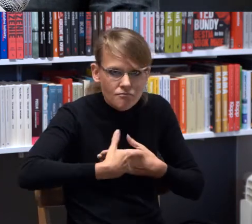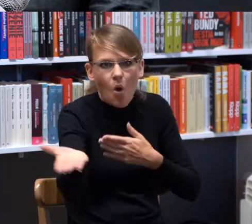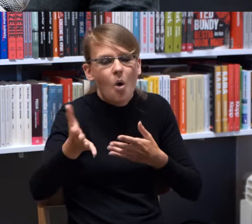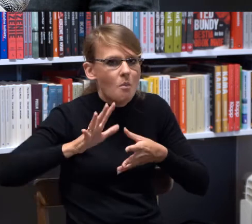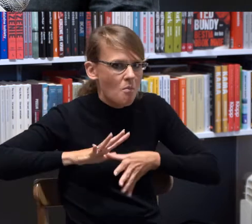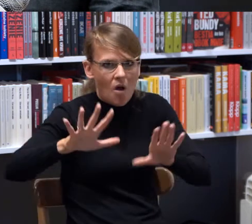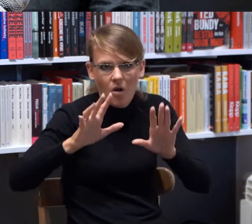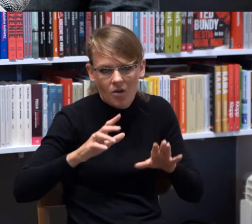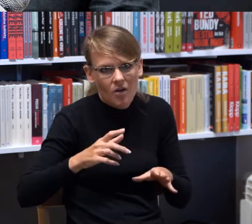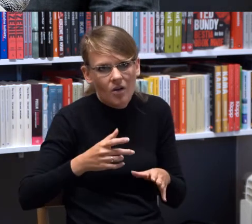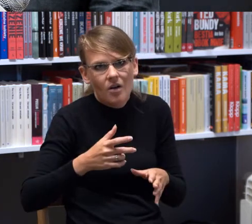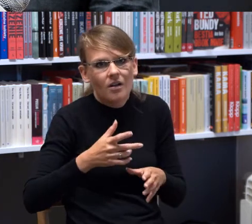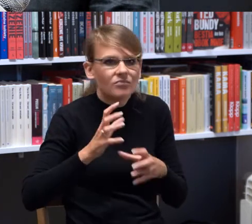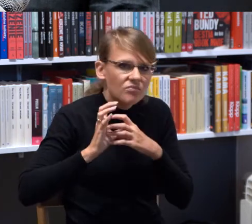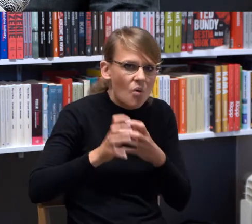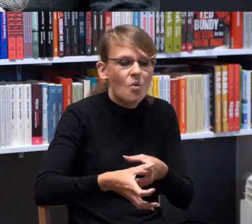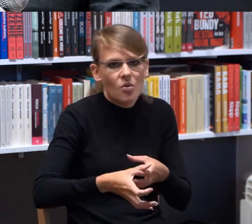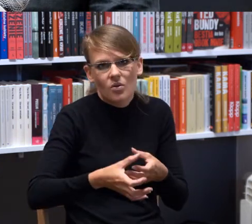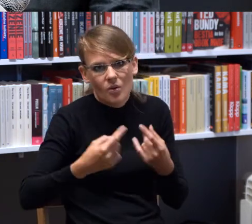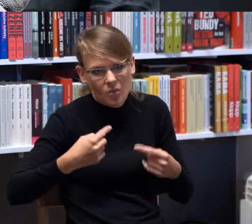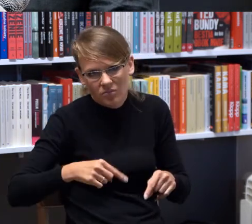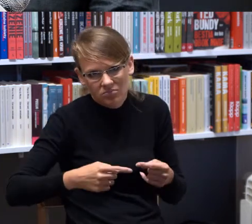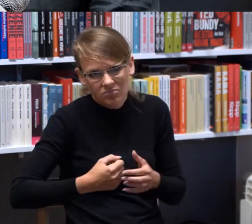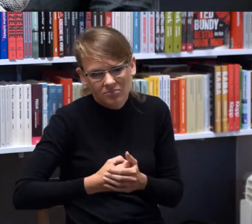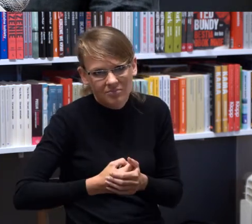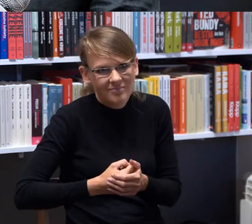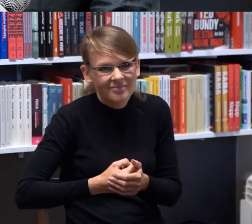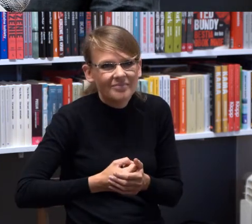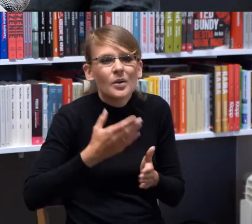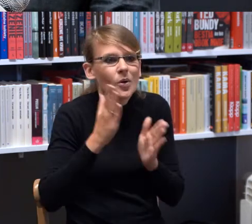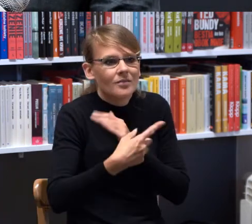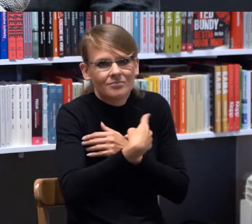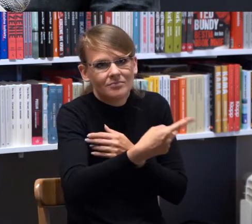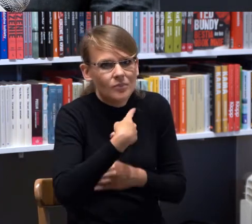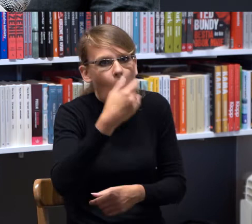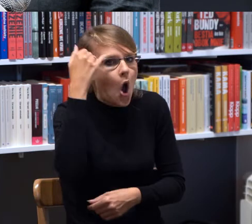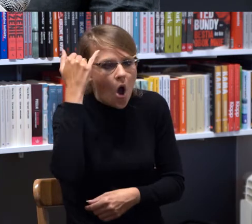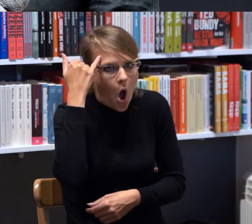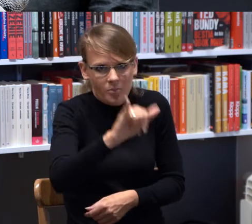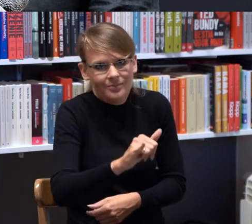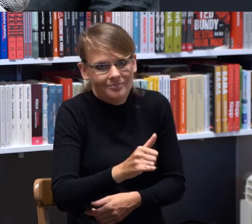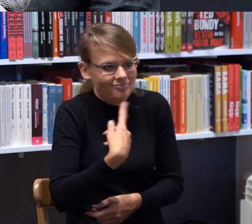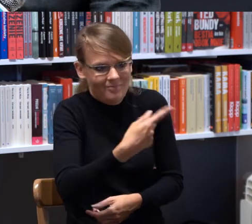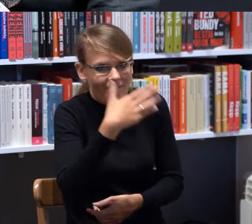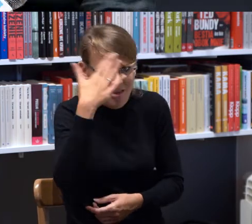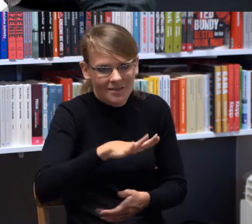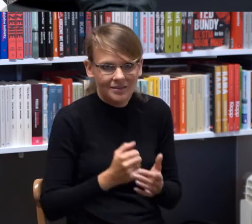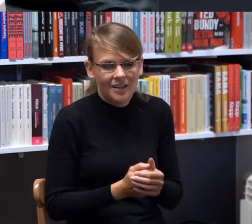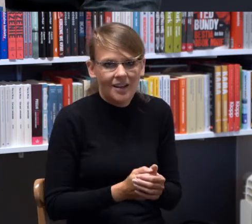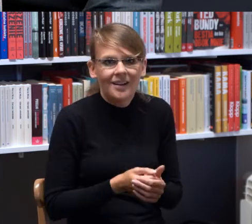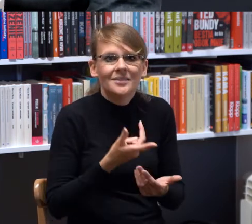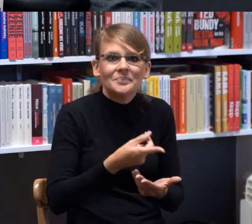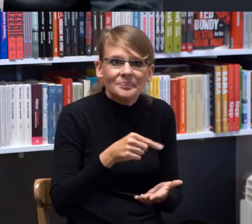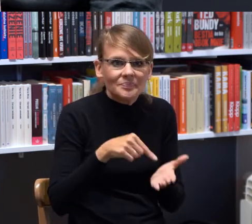popychał. Nie przeklinał. My się po prostu nie znaliśmy. Byliśmy obcymi osobami. To też jest taka historia trochę o